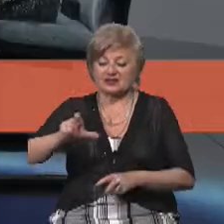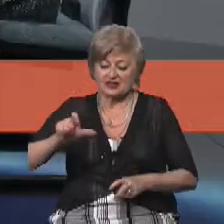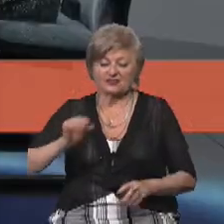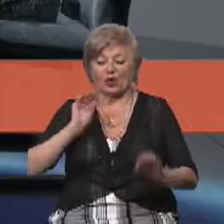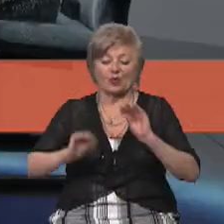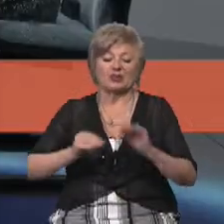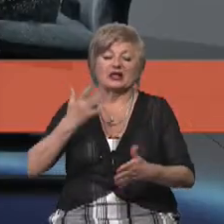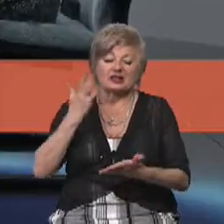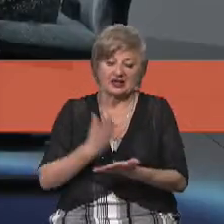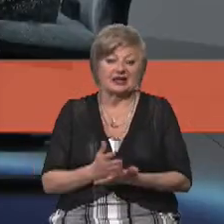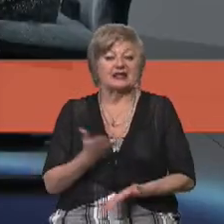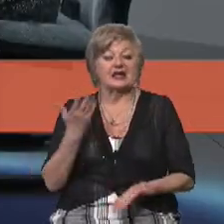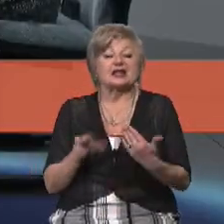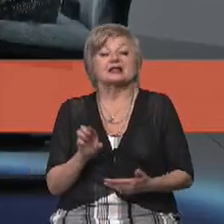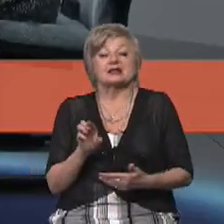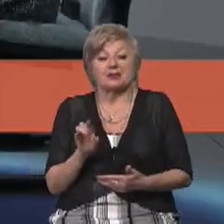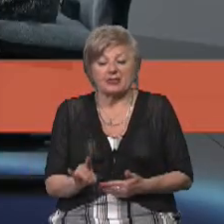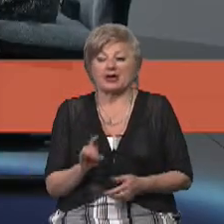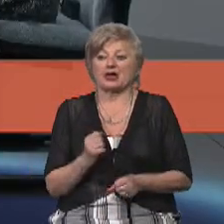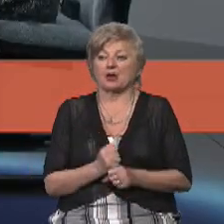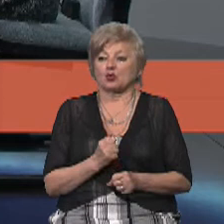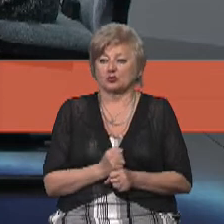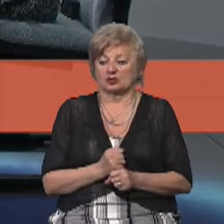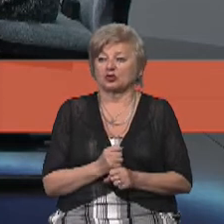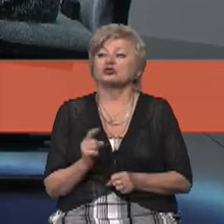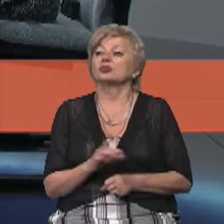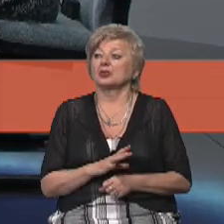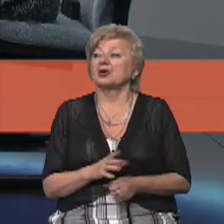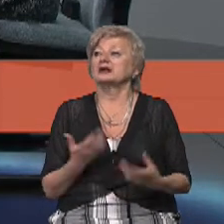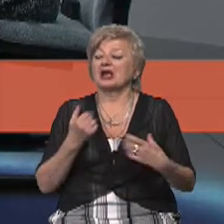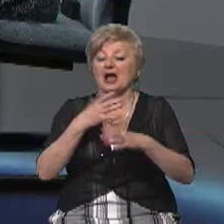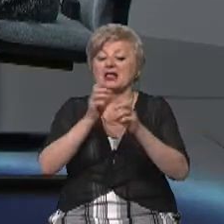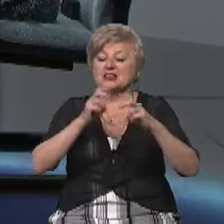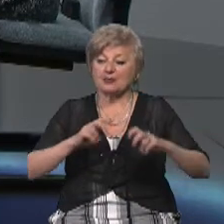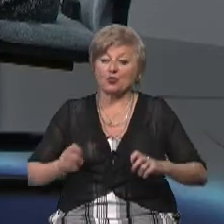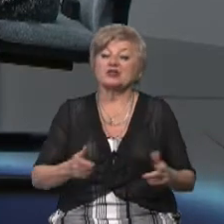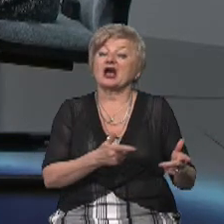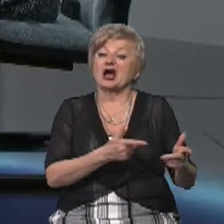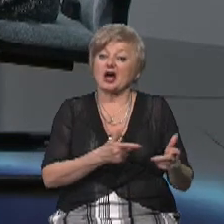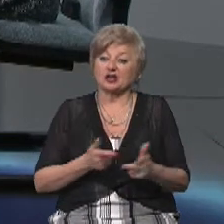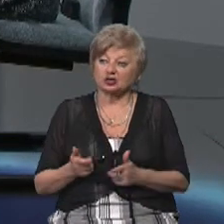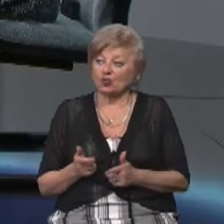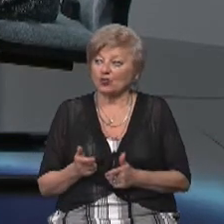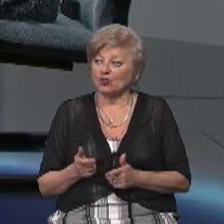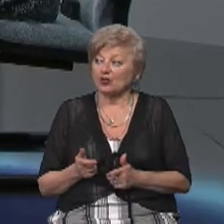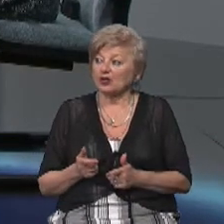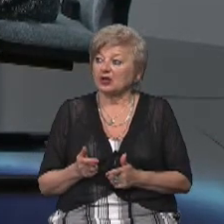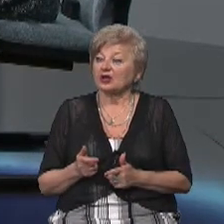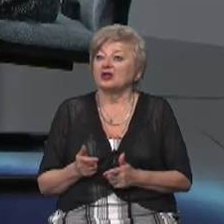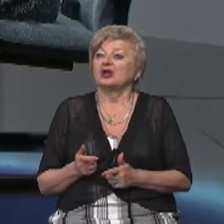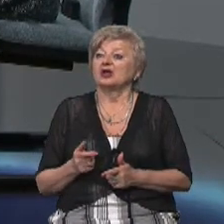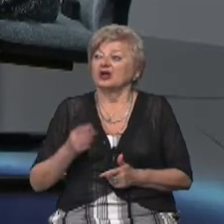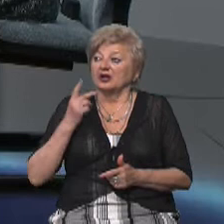є. Якби вона працювала, що б змінила? Да, лабораторія практично готова. Там ось ми зараз навіть її бачимо.